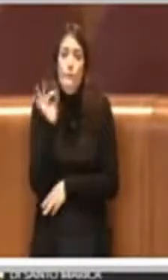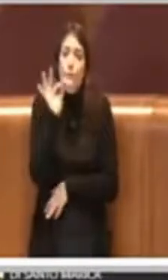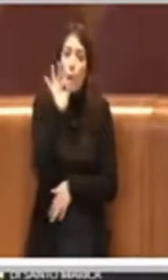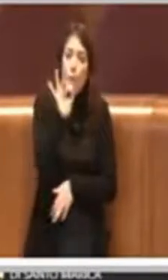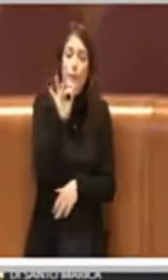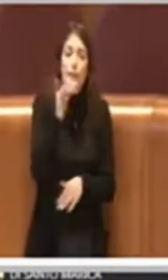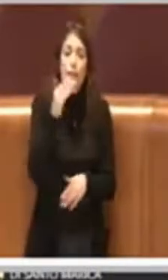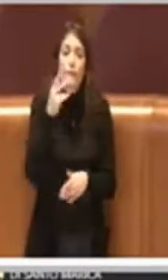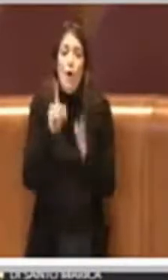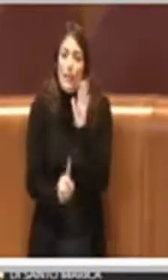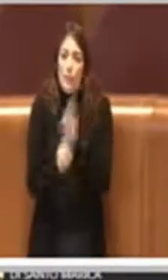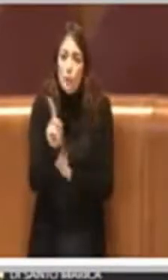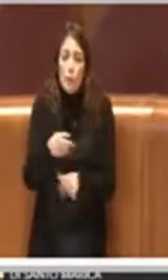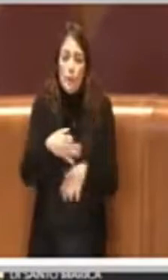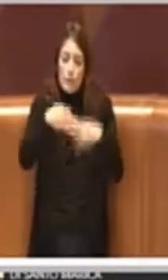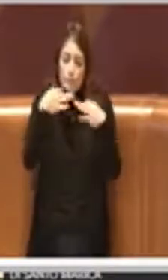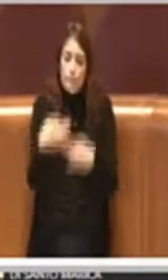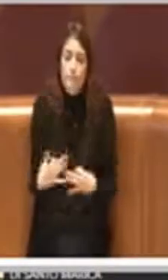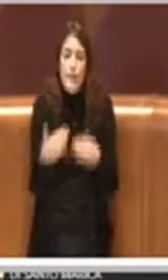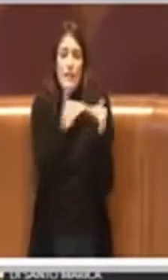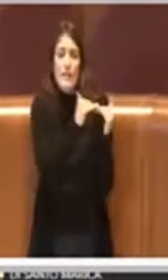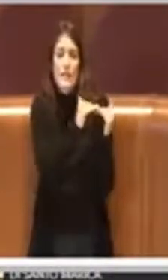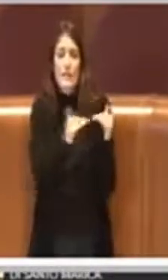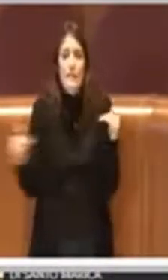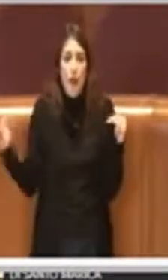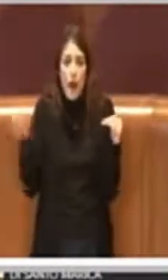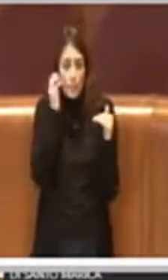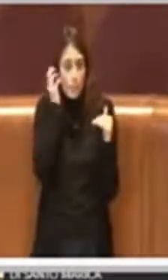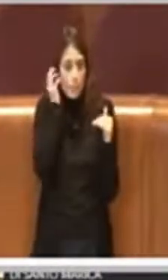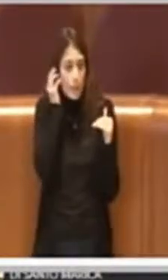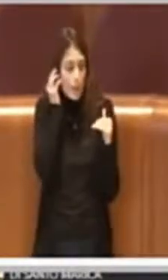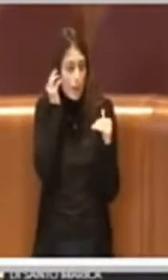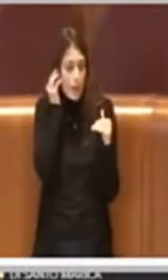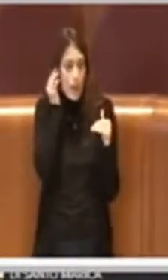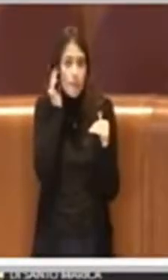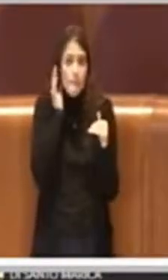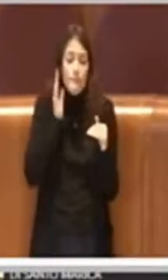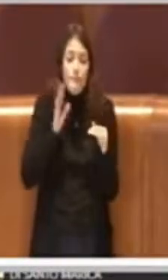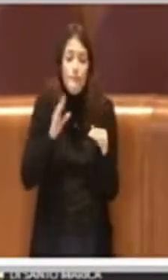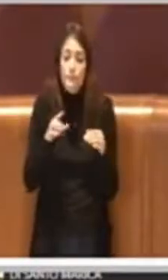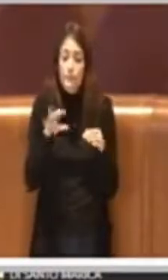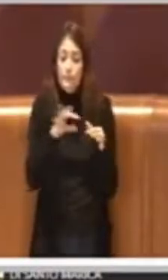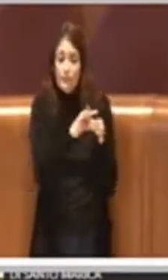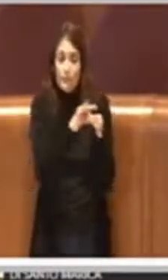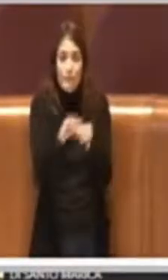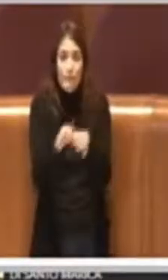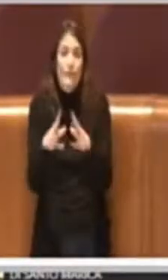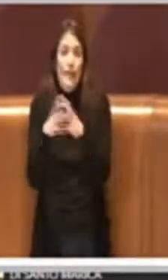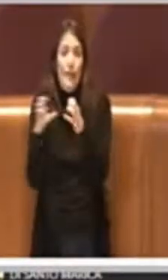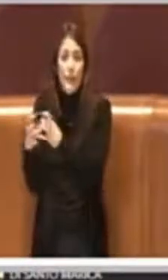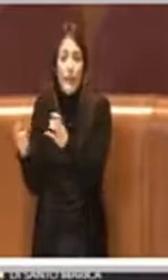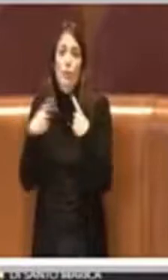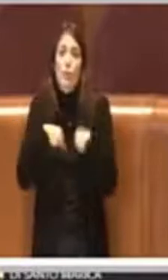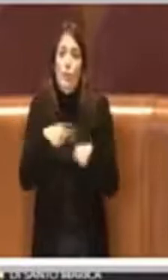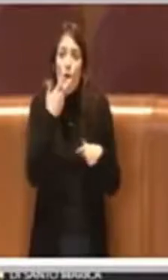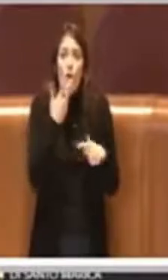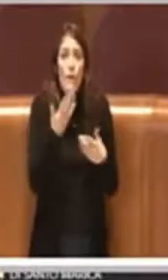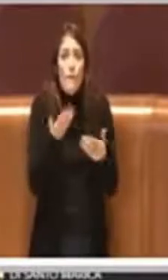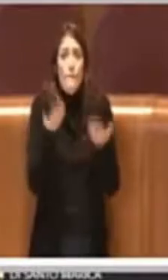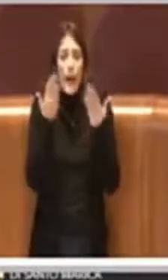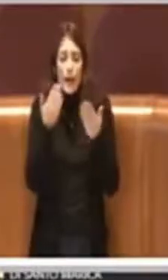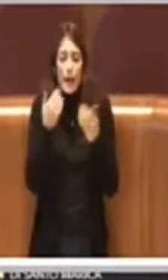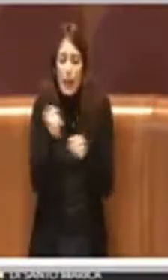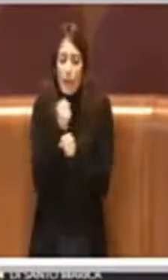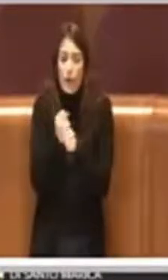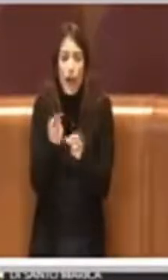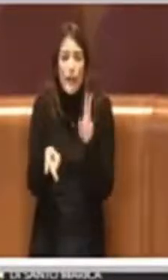un risultato certo e stabile per le imprese, laddove avremmo voluto anche fare di più, le OSPA, gli